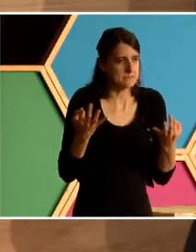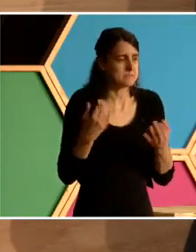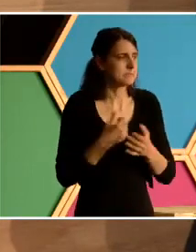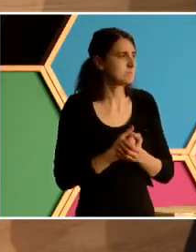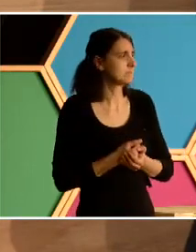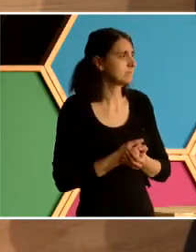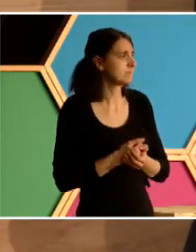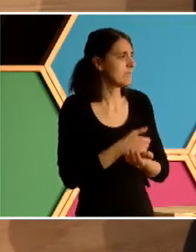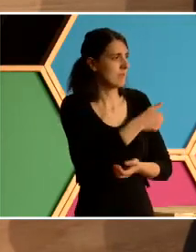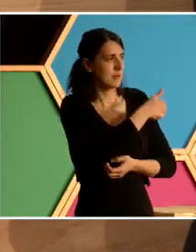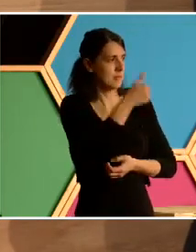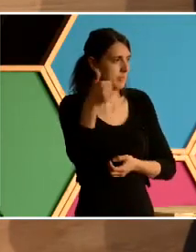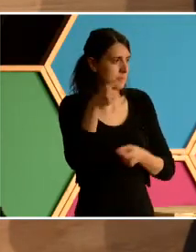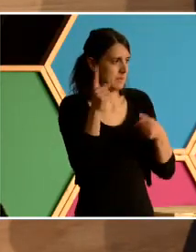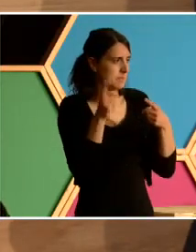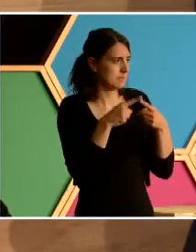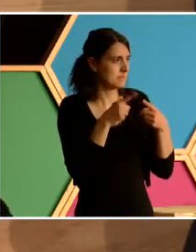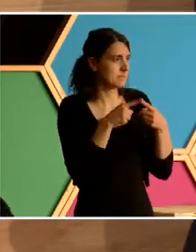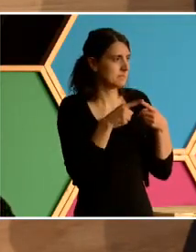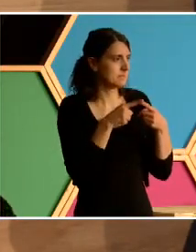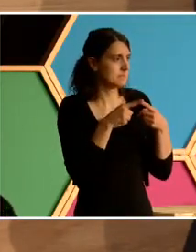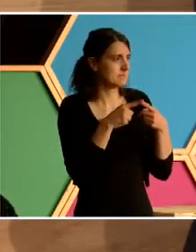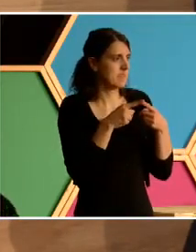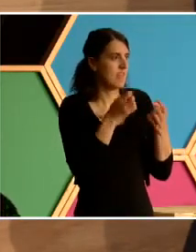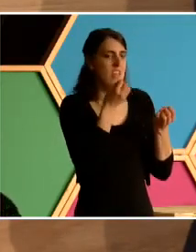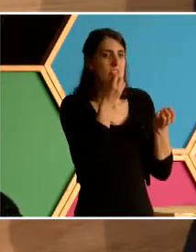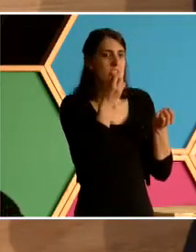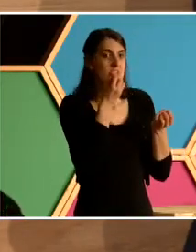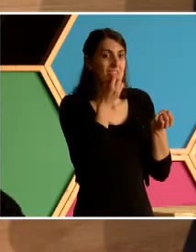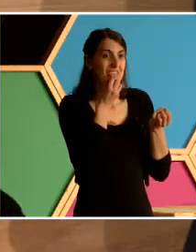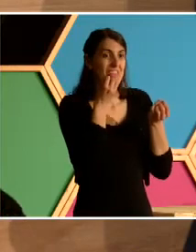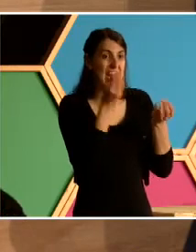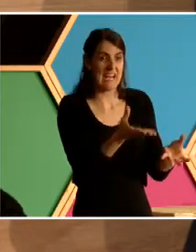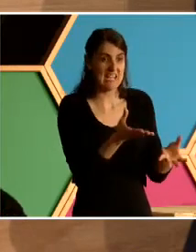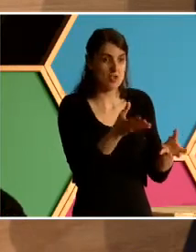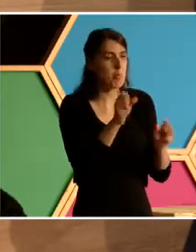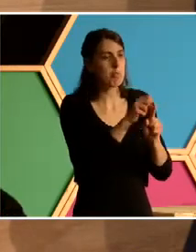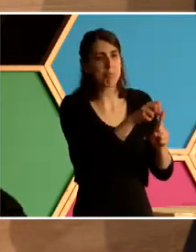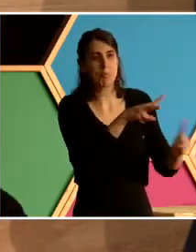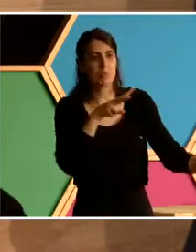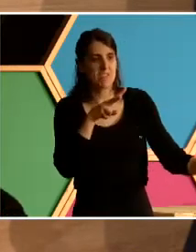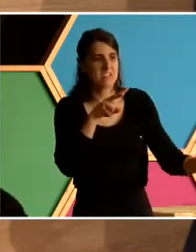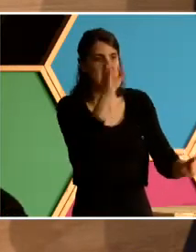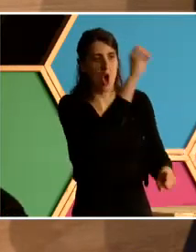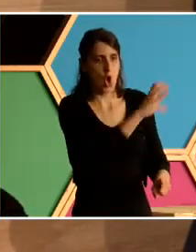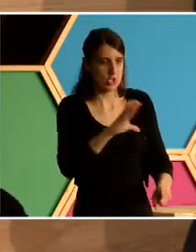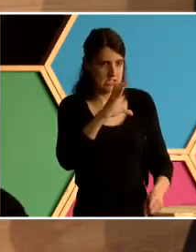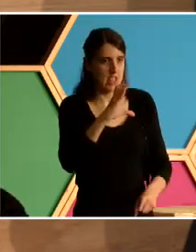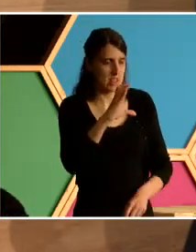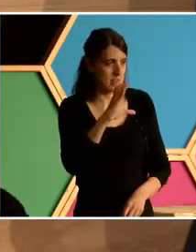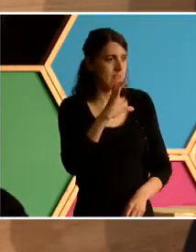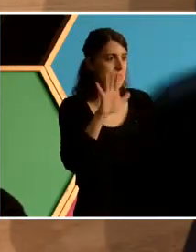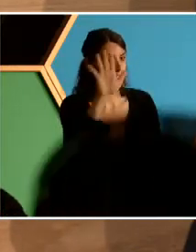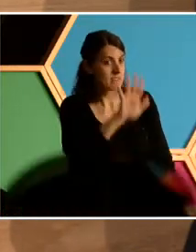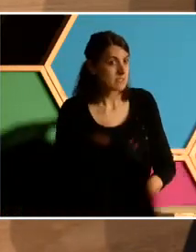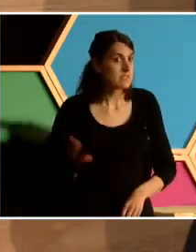lloc, que és una declaració 100% occidentalitzada. Tinc la impressió que de la manera en